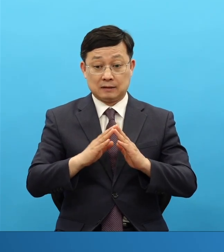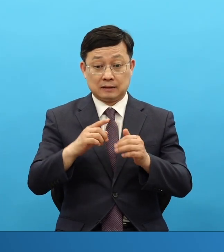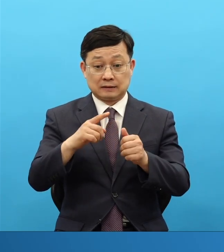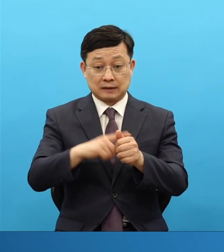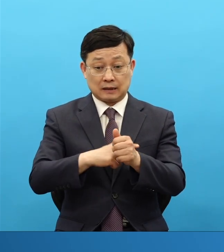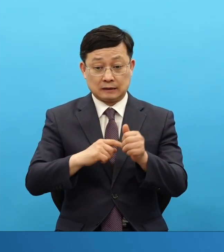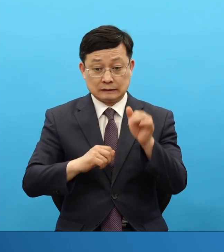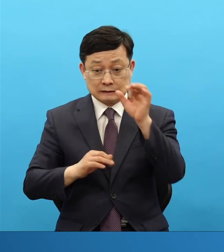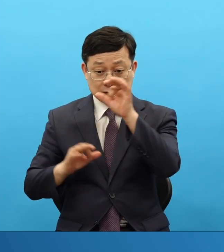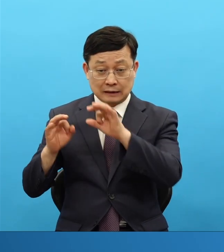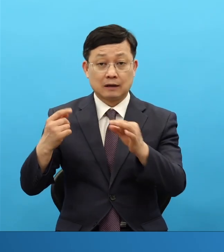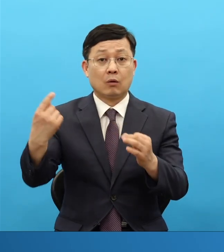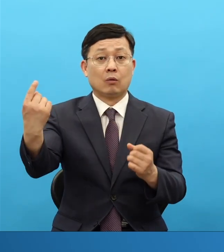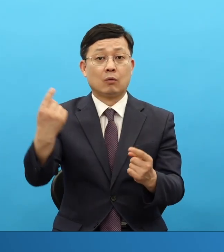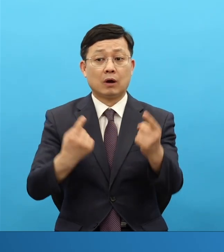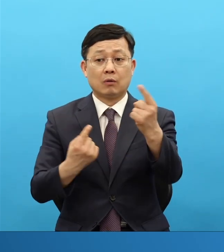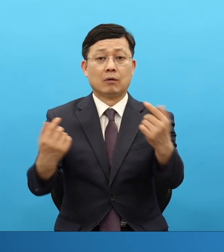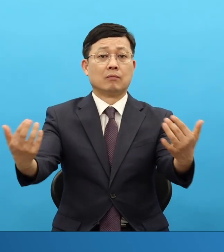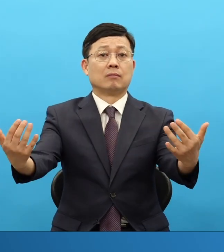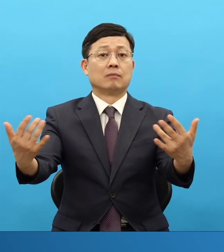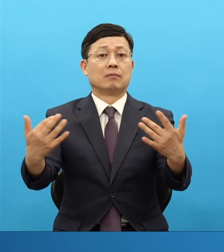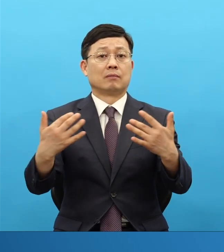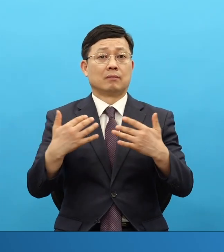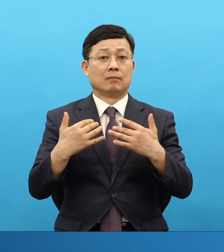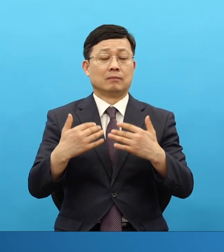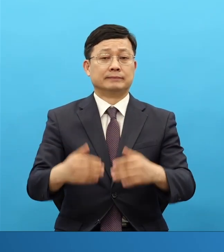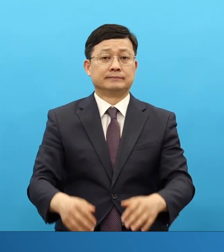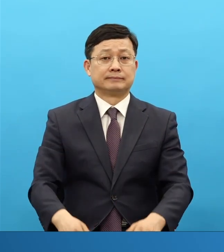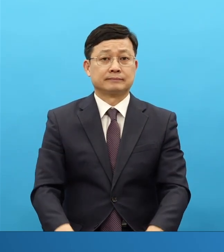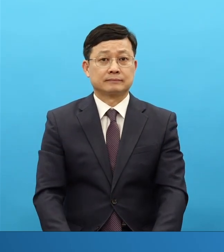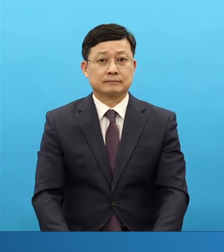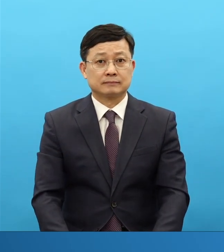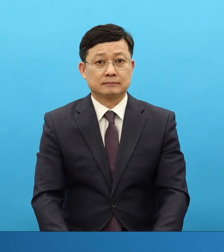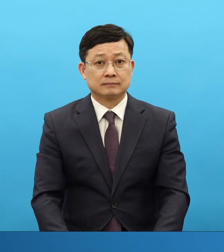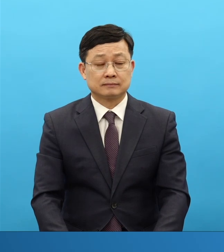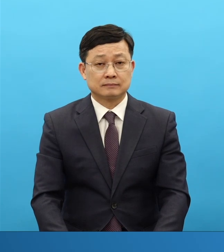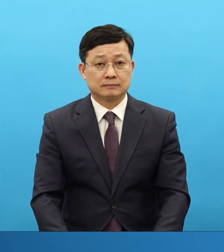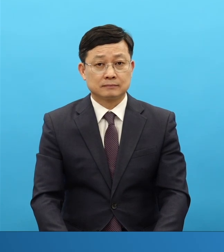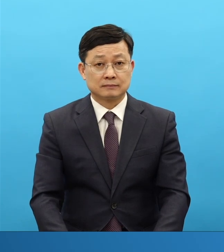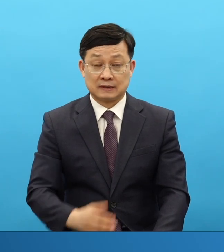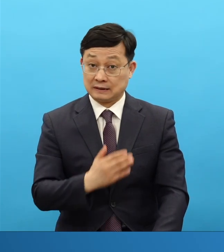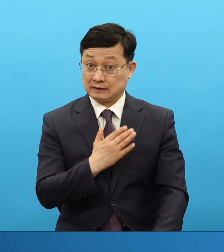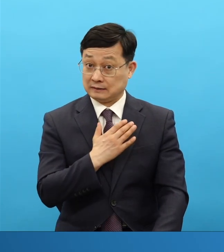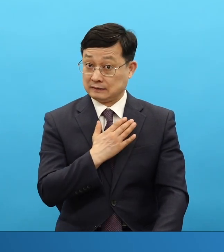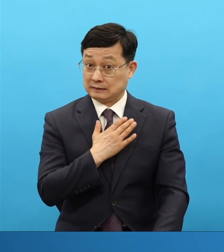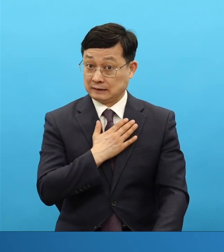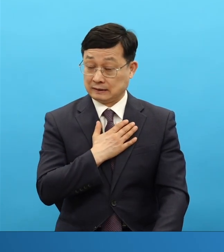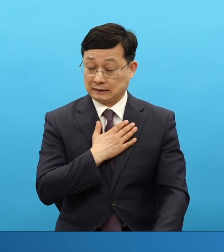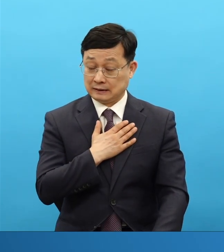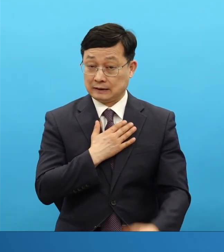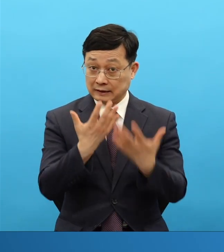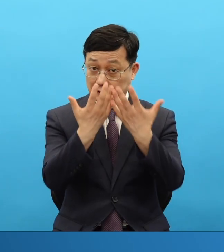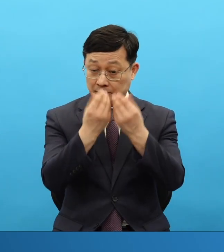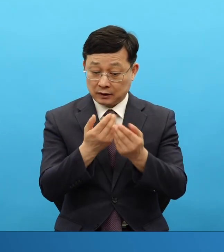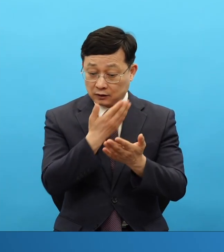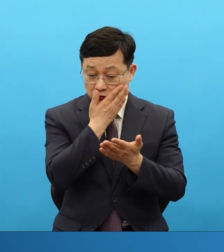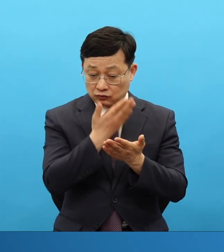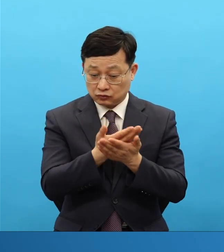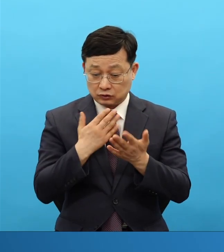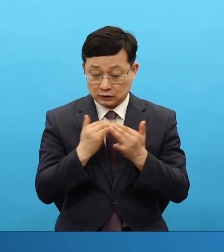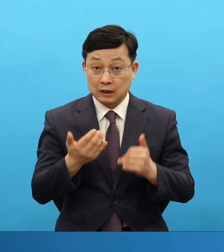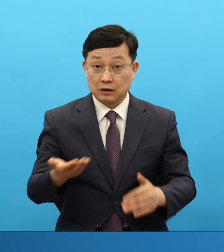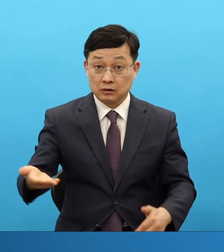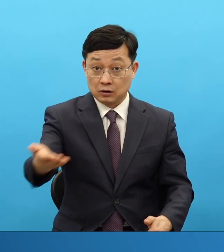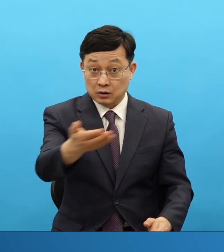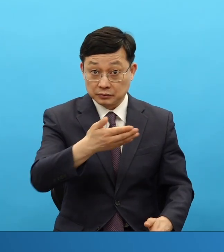그 업을 보고 사람이 안 찾아온다고 할 때는 빨리 수정해야 됩니다. Looking at the business of our church offices, if people are not coming